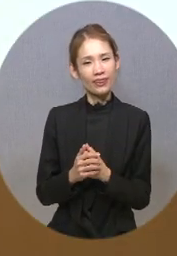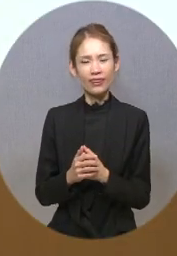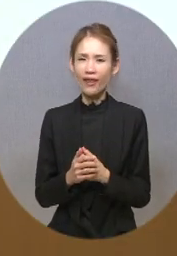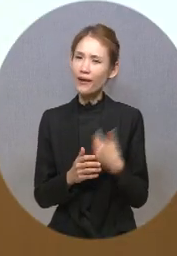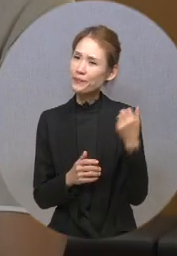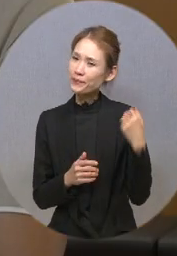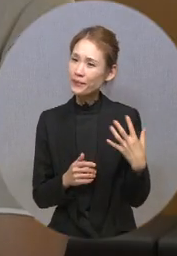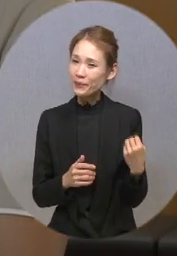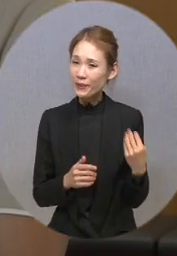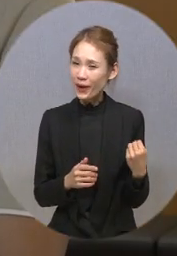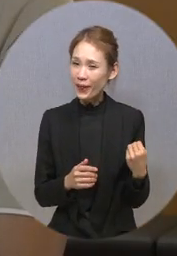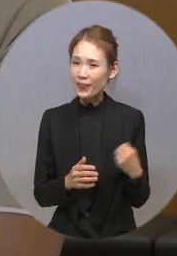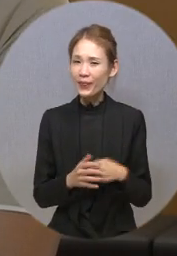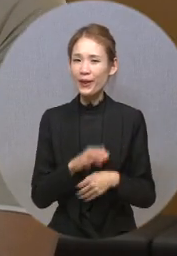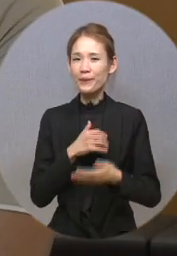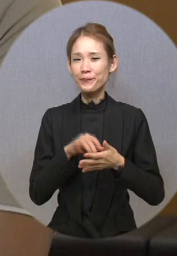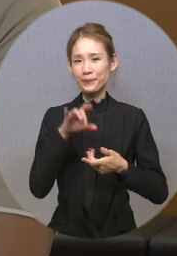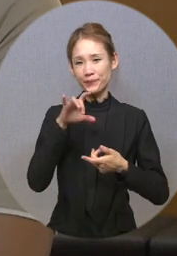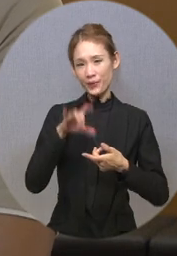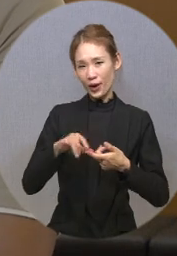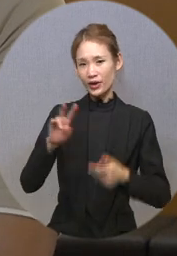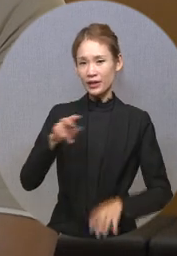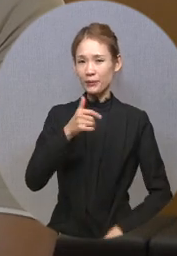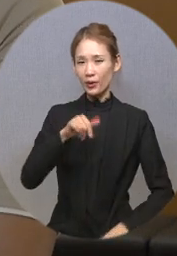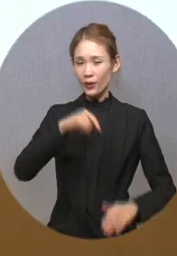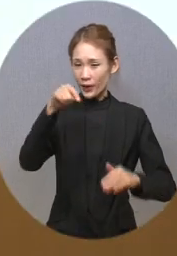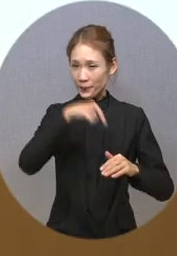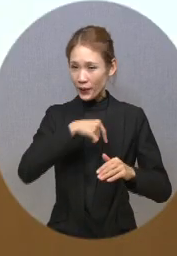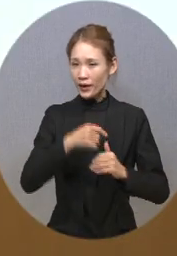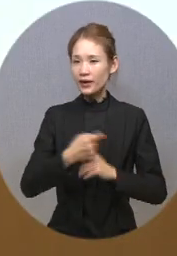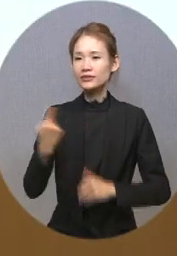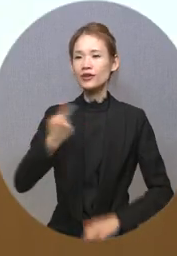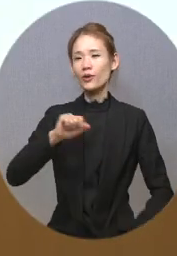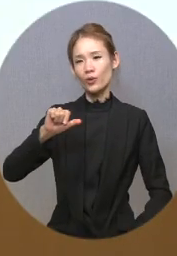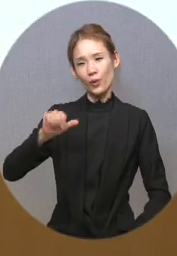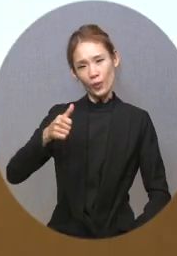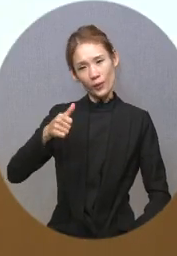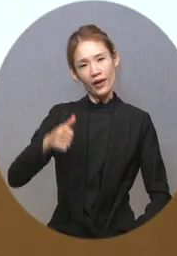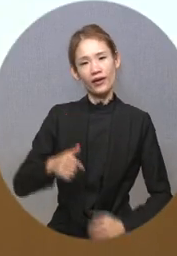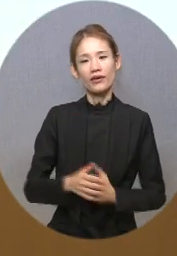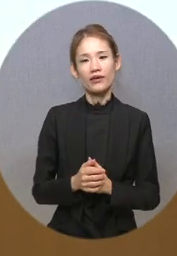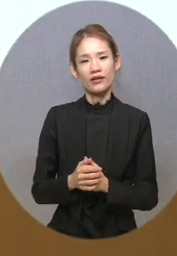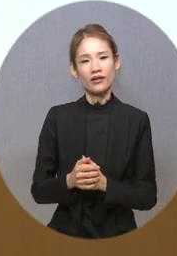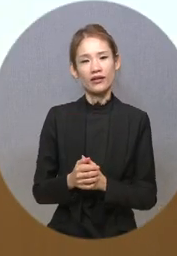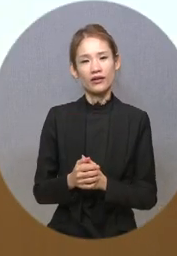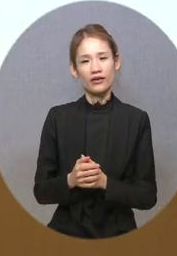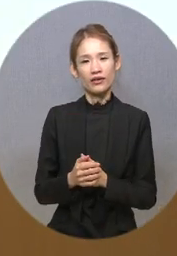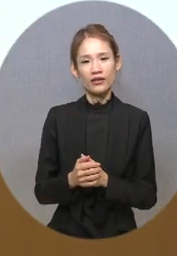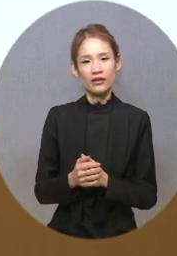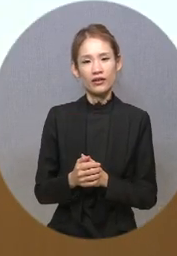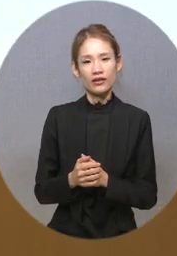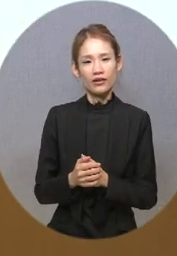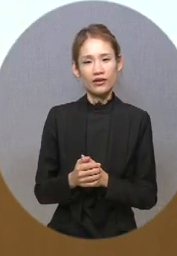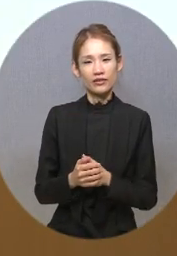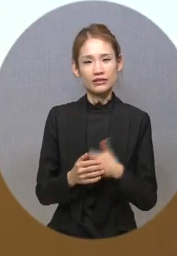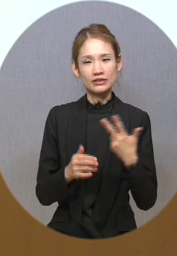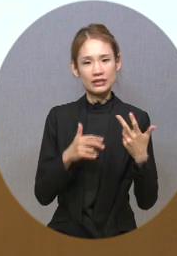번? 평균 잡아 250번 갔다고 치면 1500번? 레이디티에서